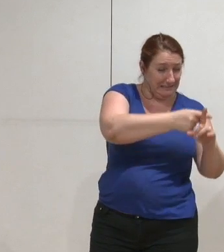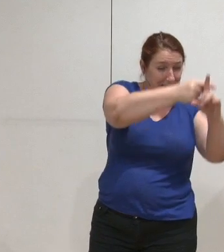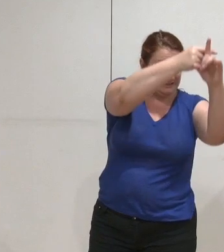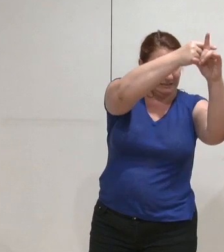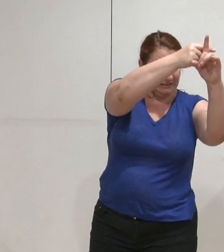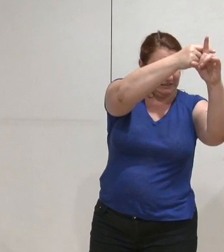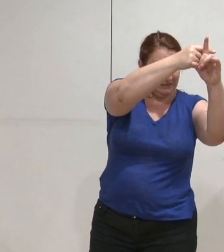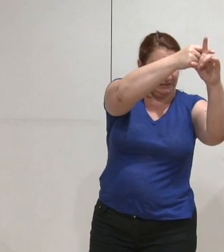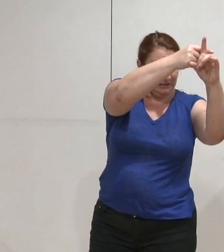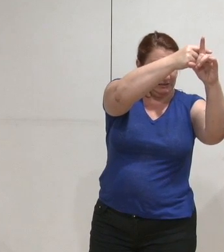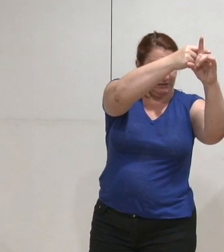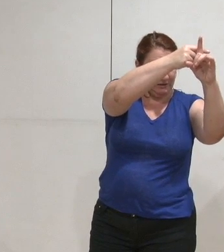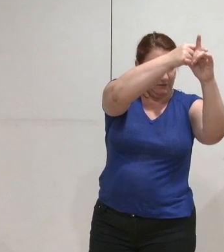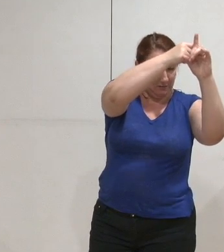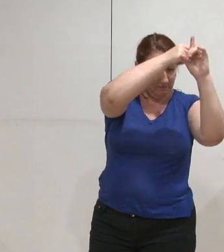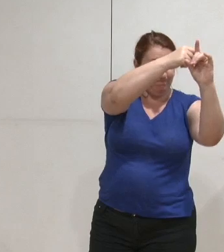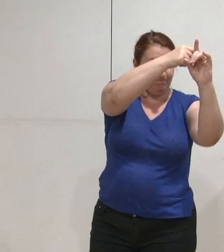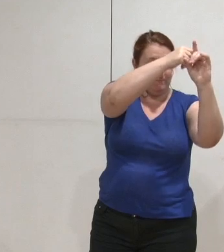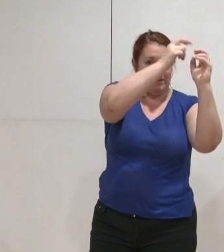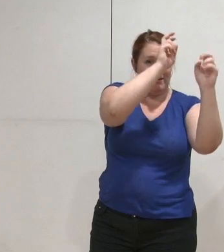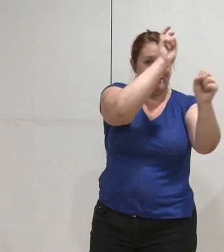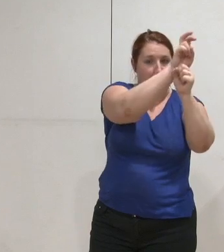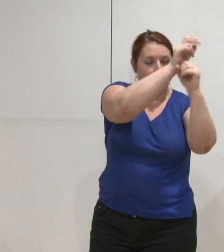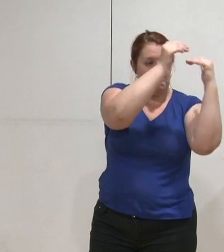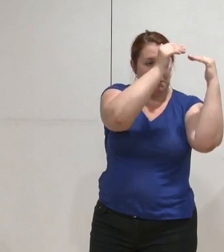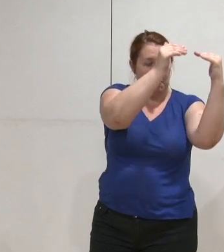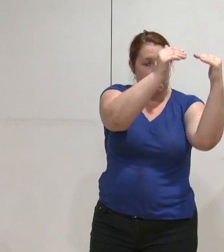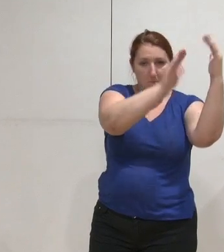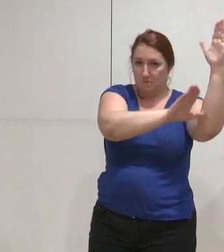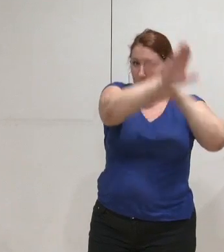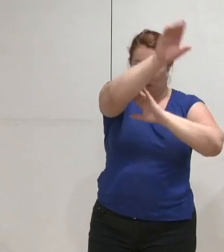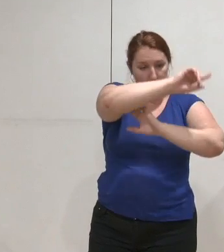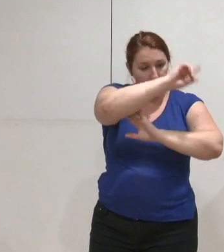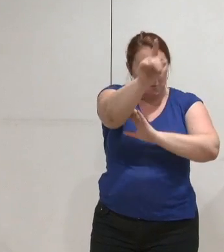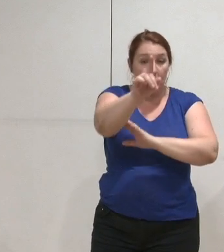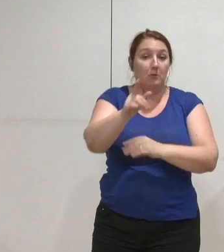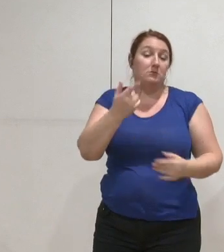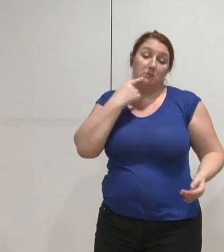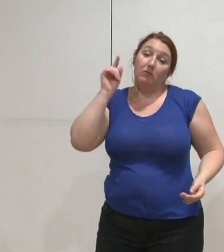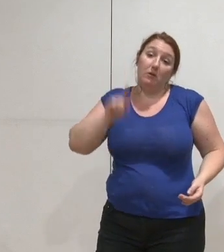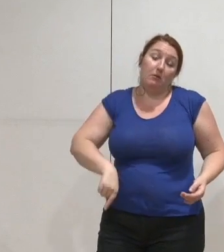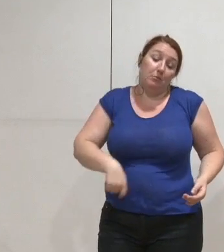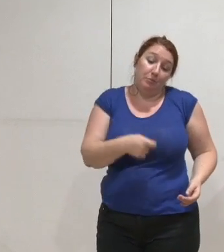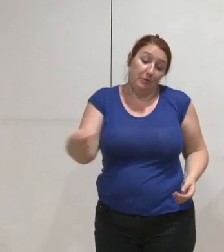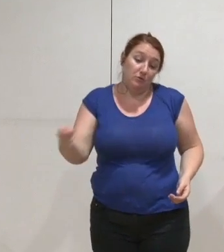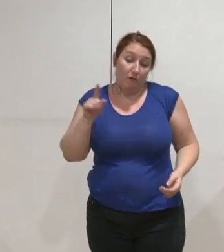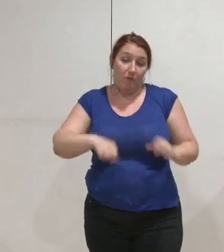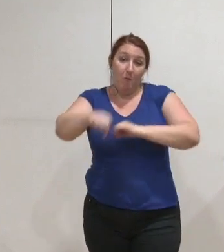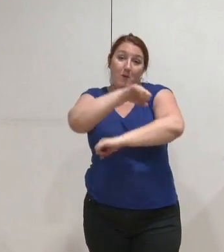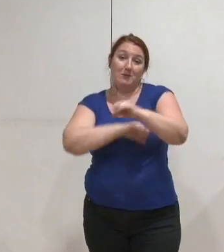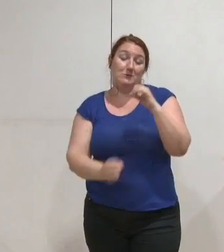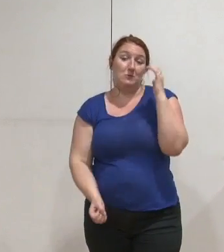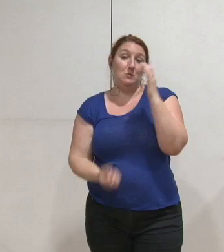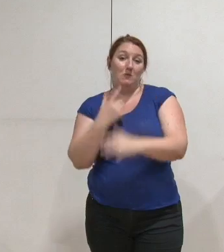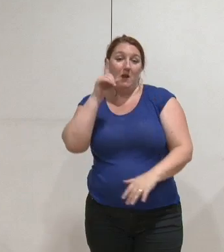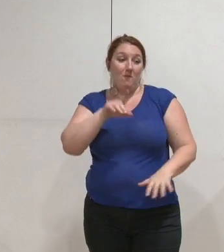un maintien de la masse salariale évidemment nécessite une organisation nécessite une